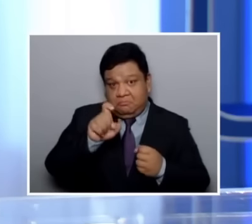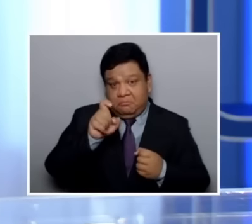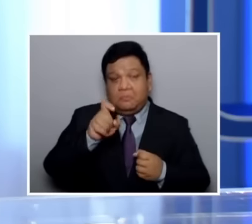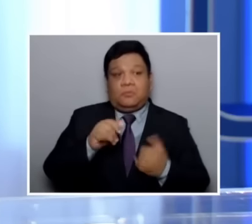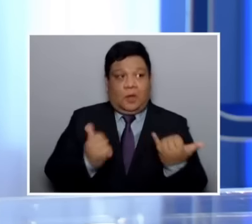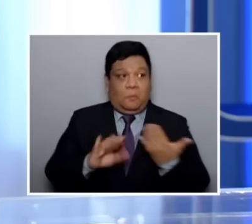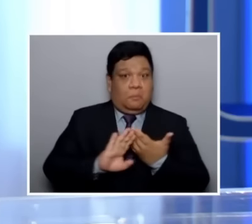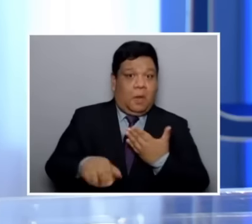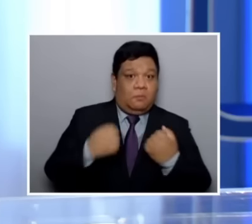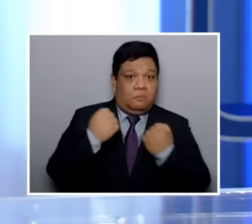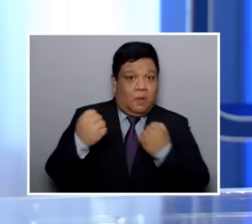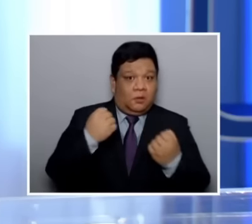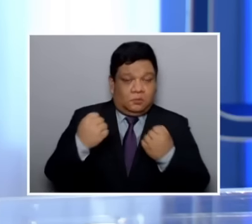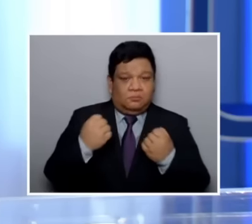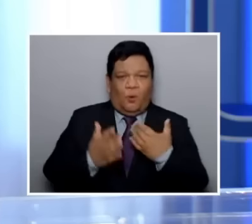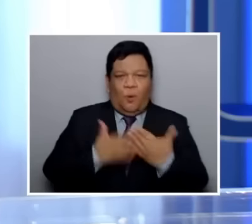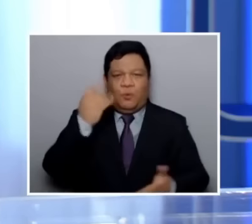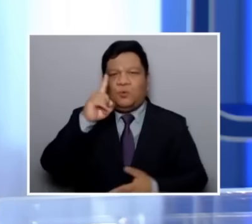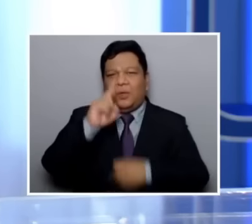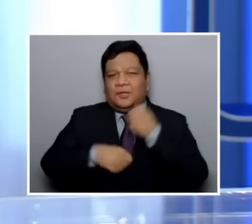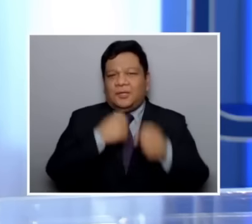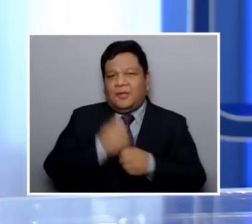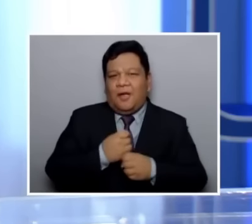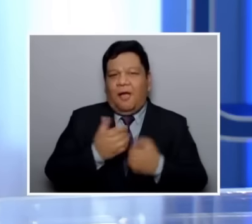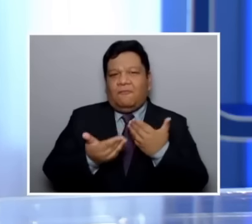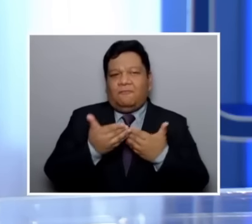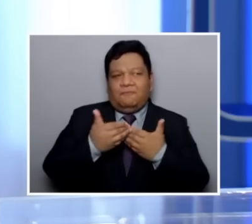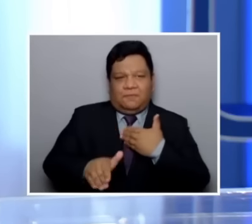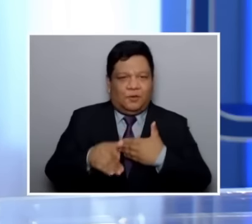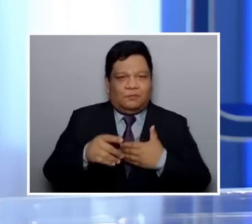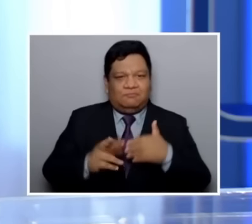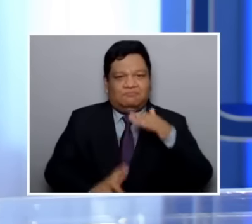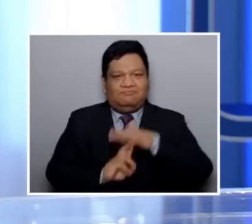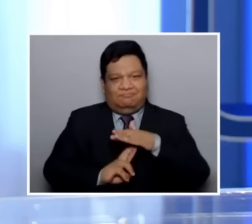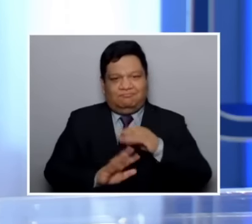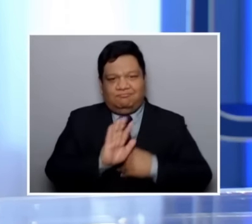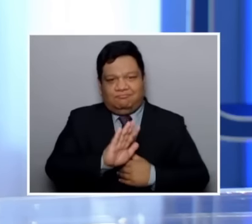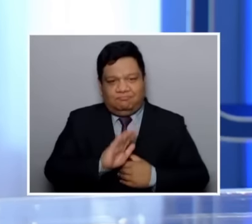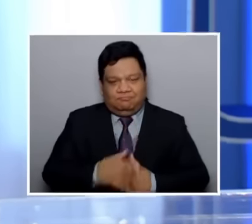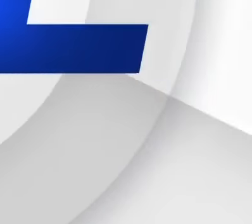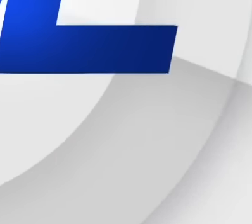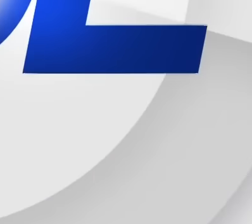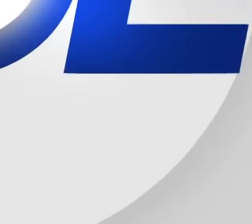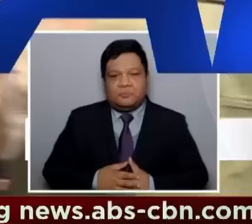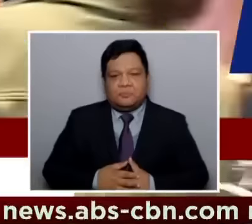comeback halos isang taon matapos magretiro. Nagpapatrol, Diane Castillejo.